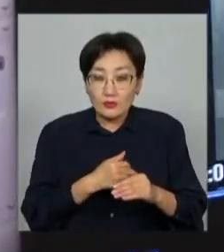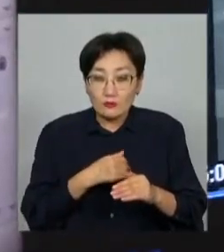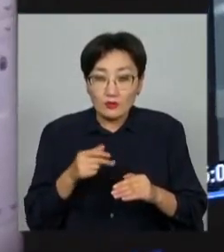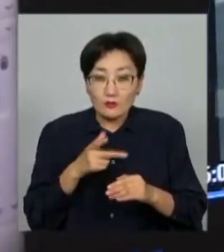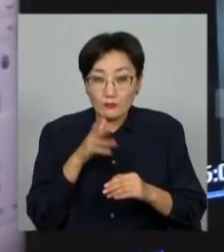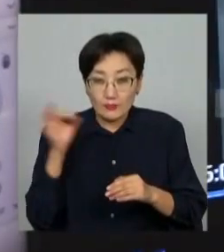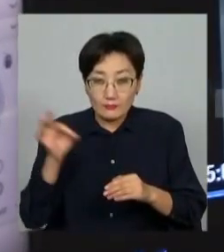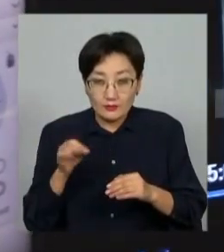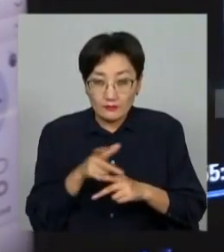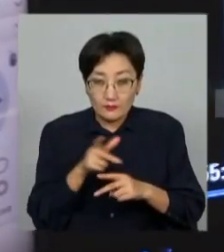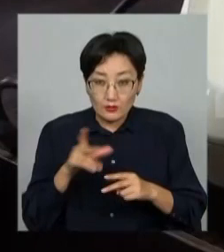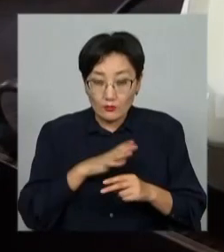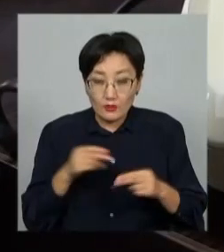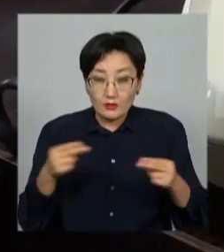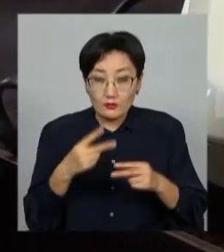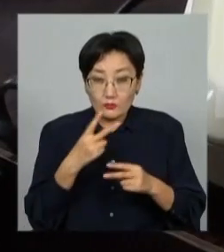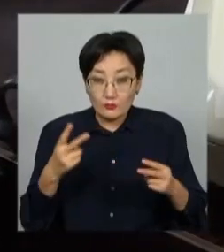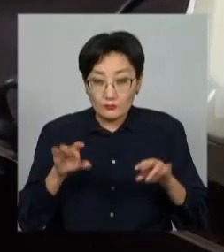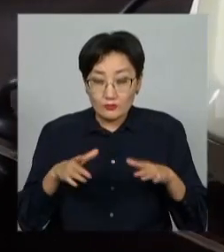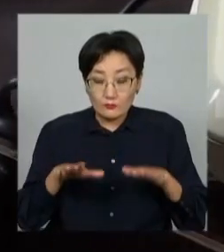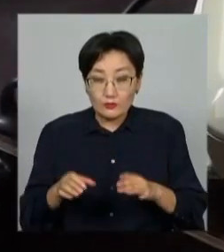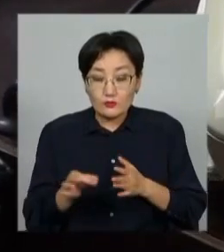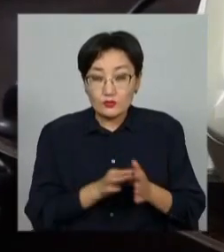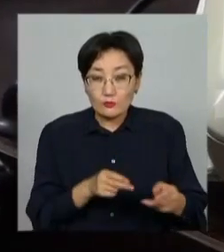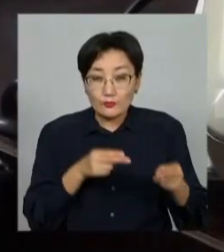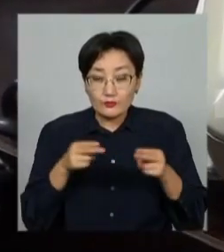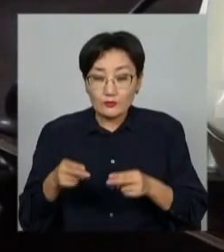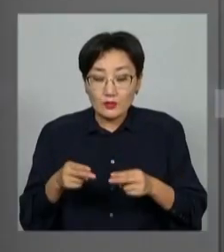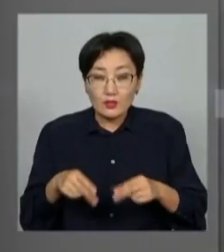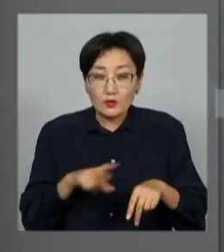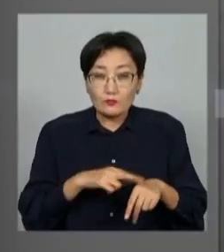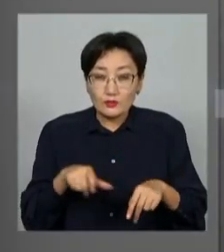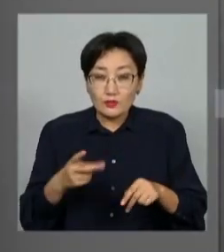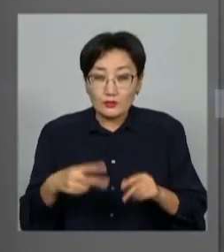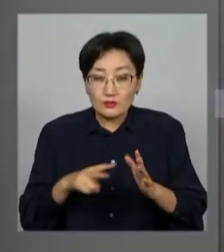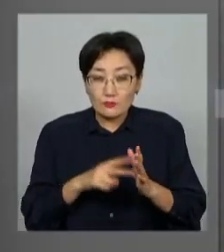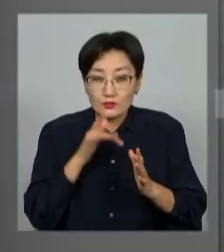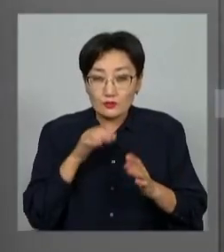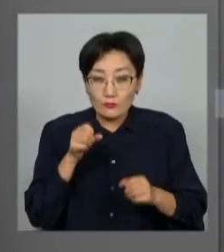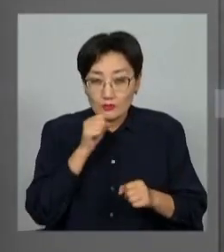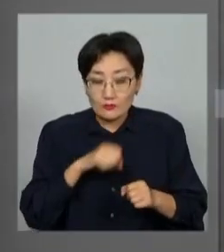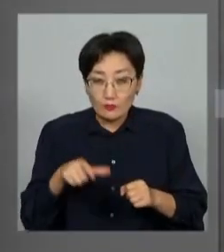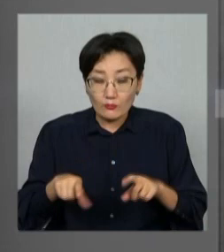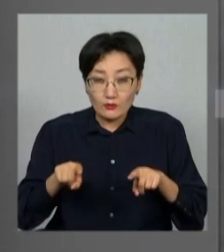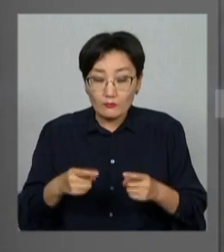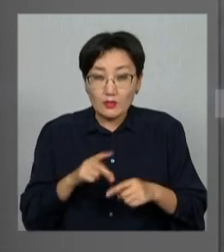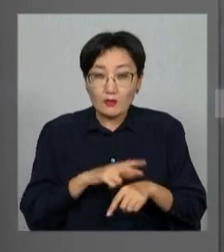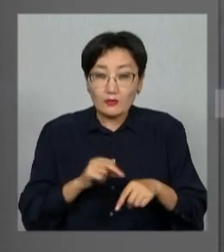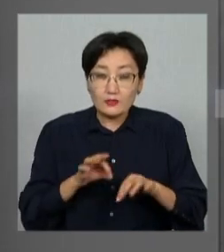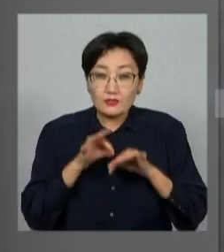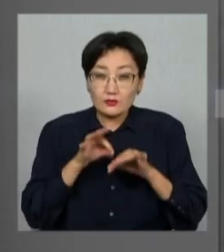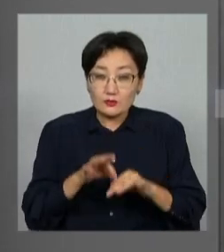Қылмысты көрген куәгерлерде бар екен. Оқиға орнына шұғыл жеткен іс кесушілер 27 жастағы тонаушыны құрықтап полицияға